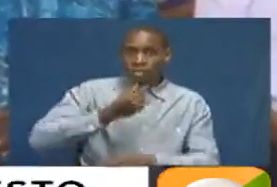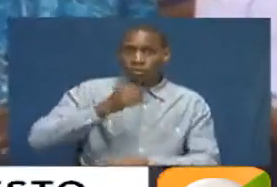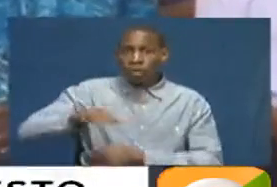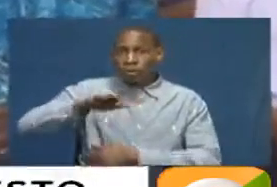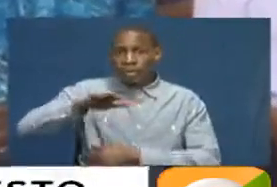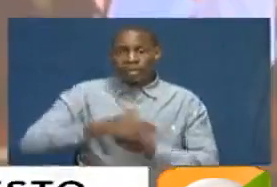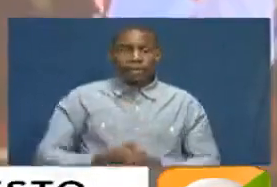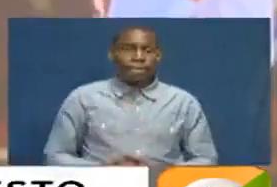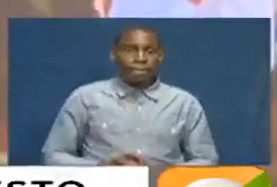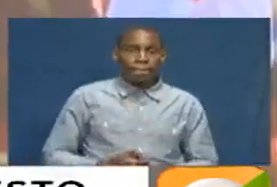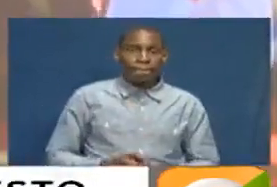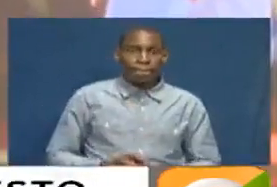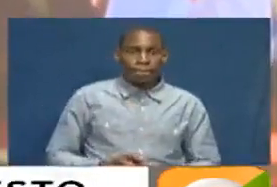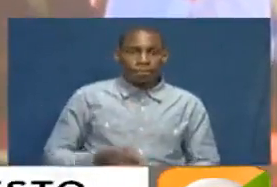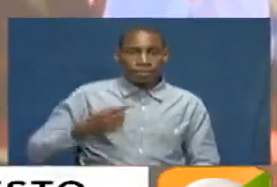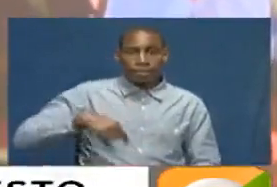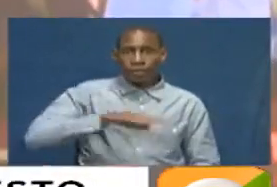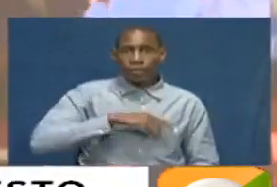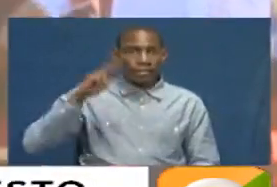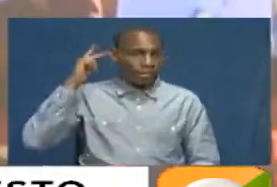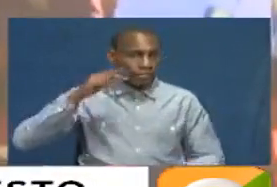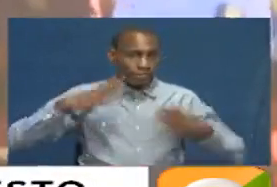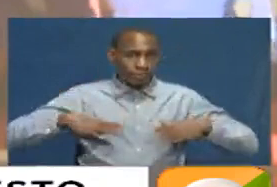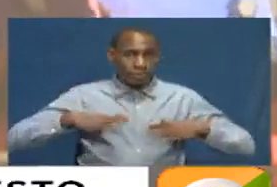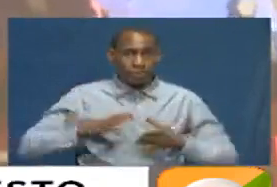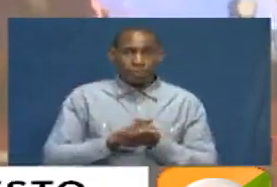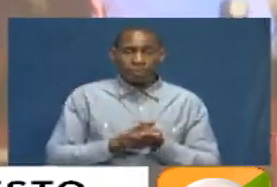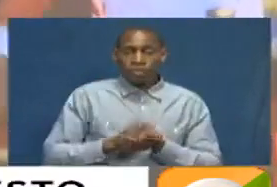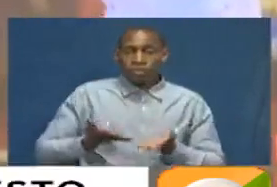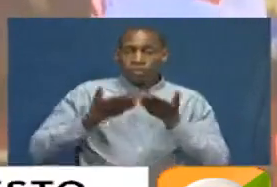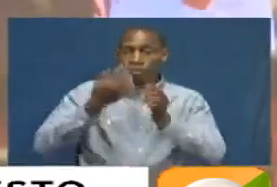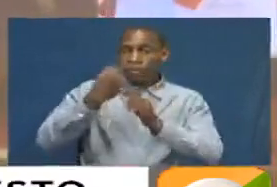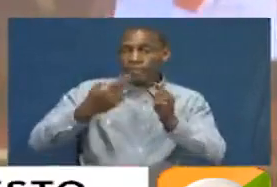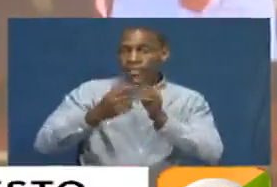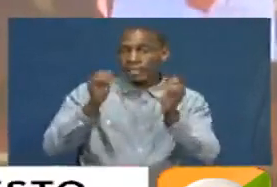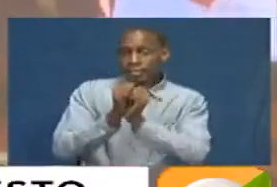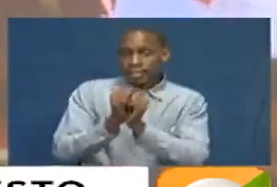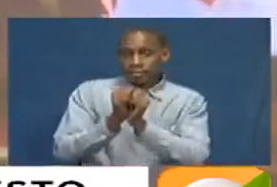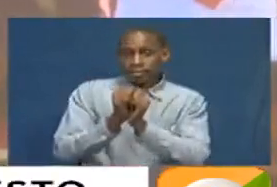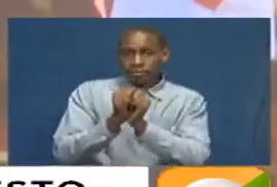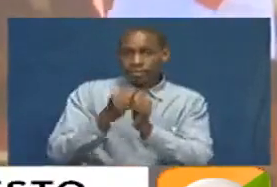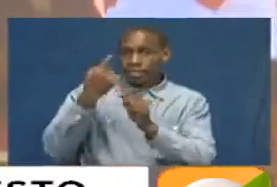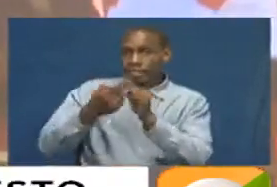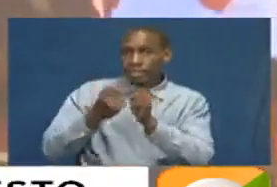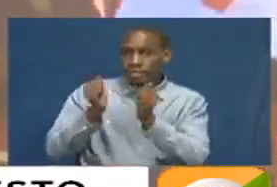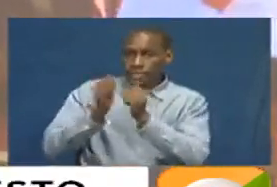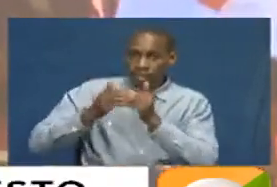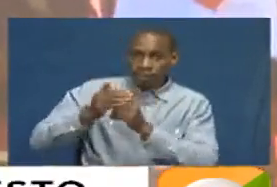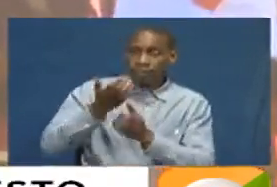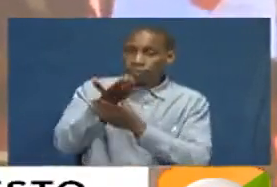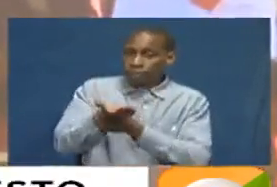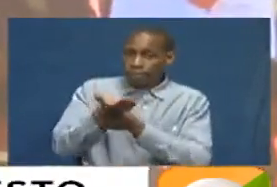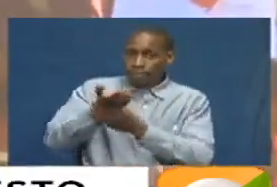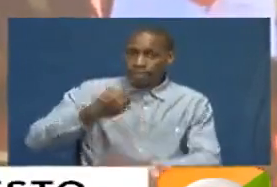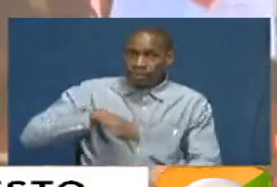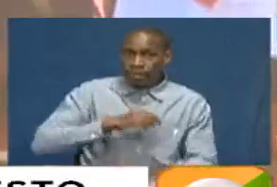Nyanza region. Sisi kama wakisi tutakupea miaka 10. Hii miaka 10 tunaomba kwamba